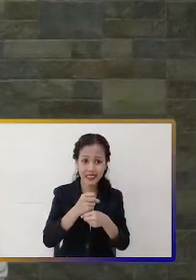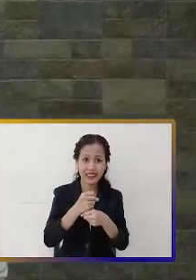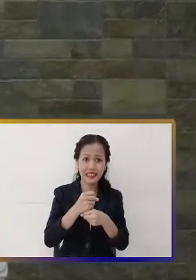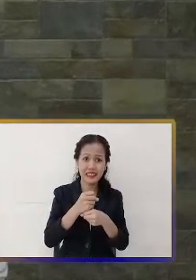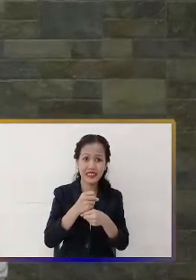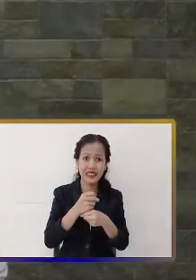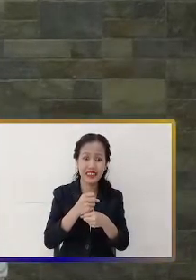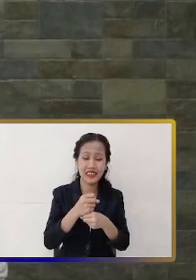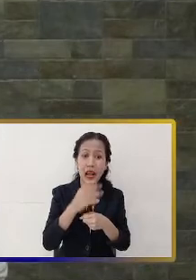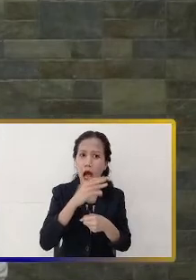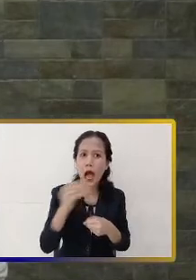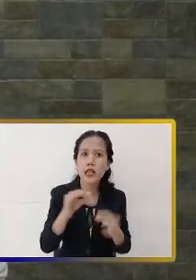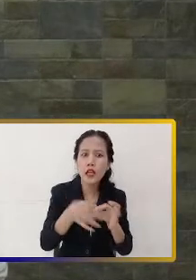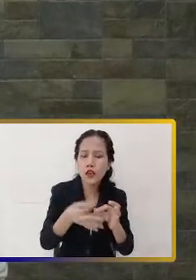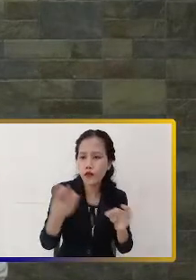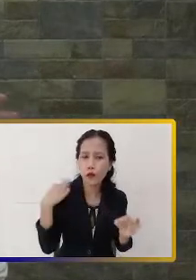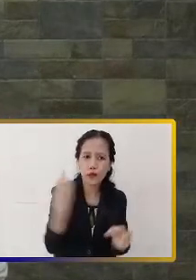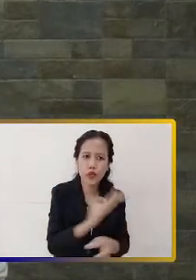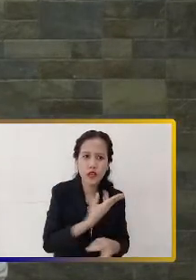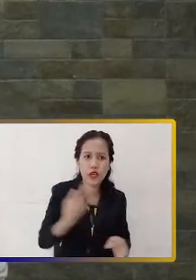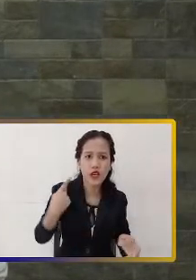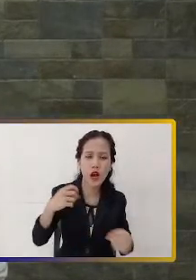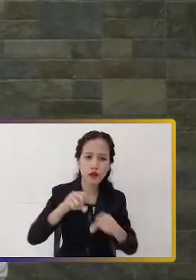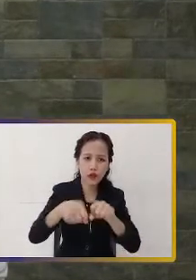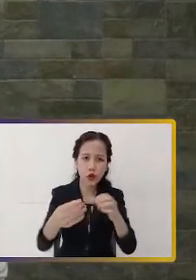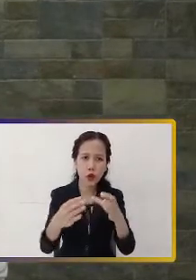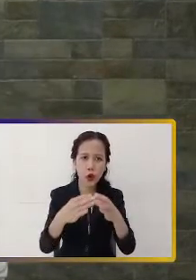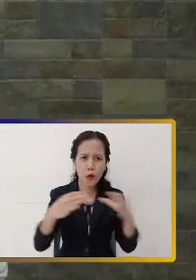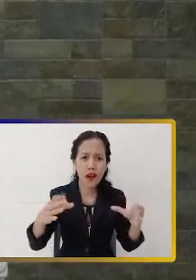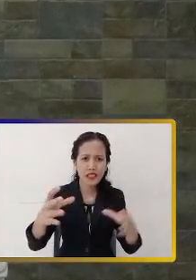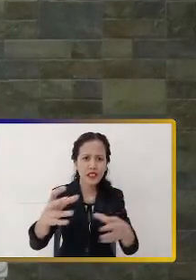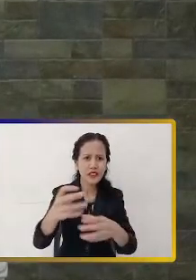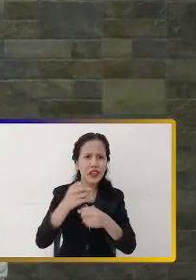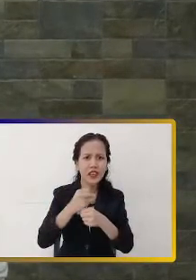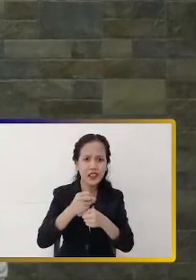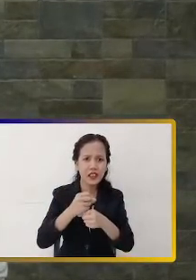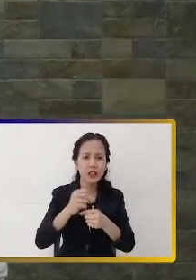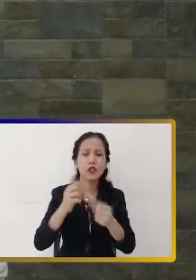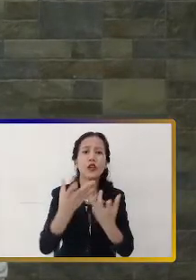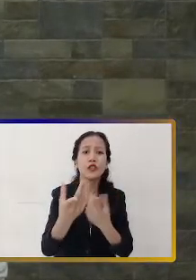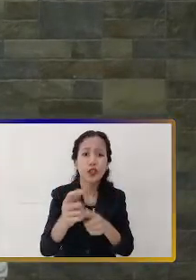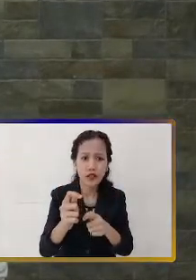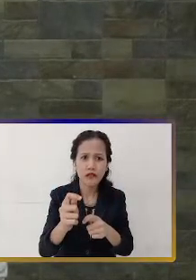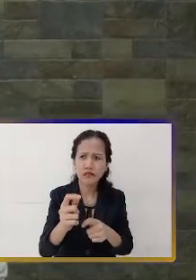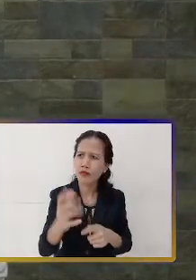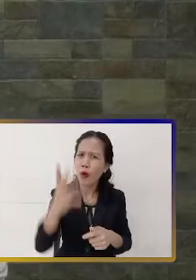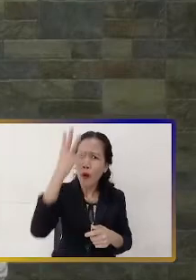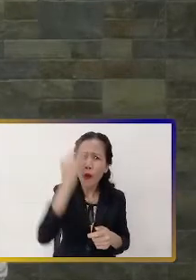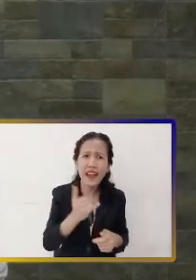And if we have so much to claim, why complain?